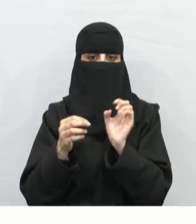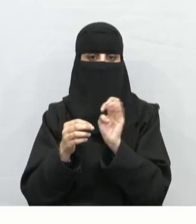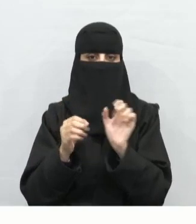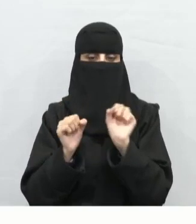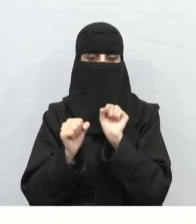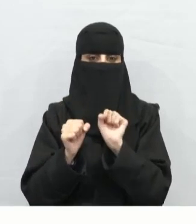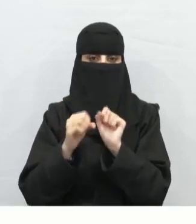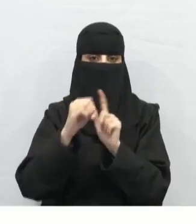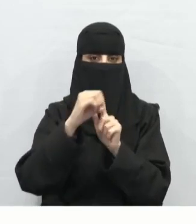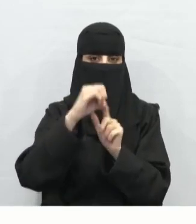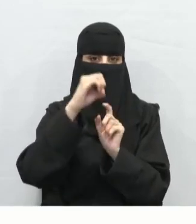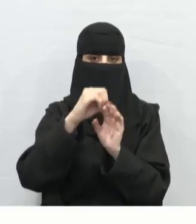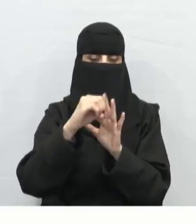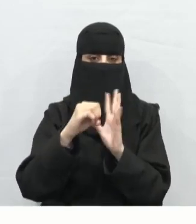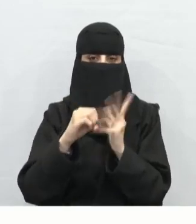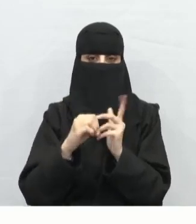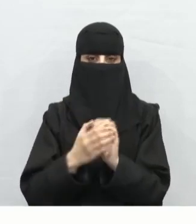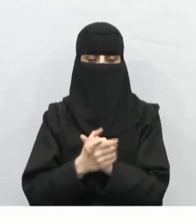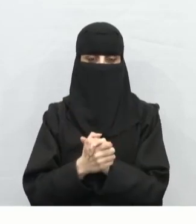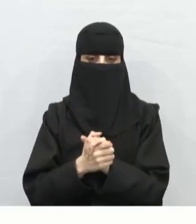الحرف الذي قبله